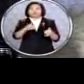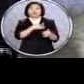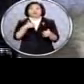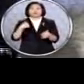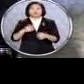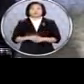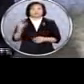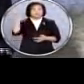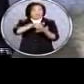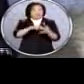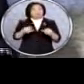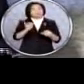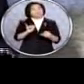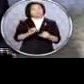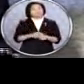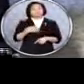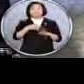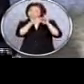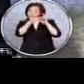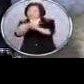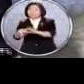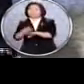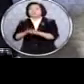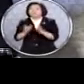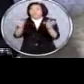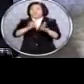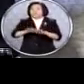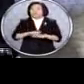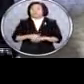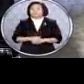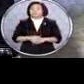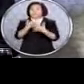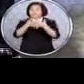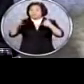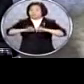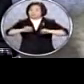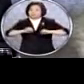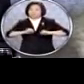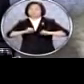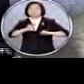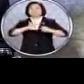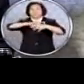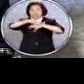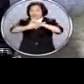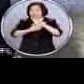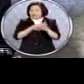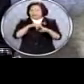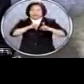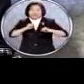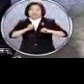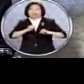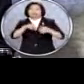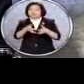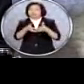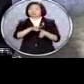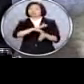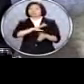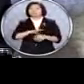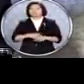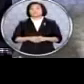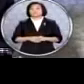以来成效还不错，我们还会继续来扩大。这个网络的竞争力已经成为国家竞争力非常重要的一